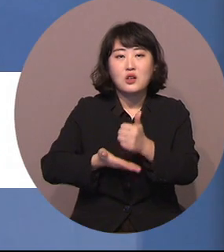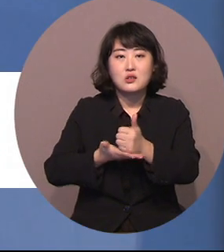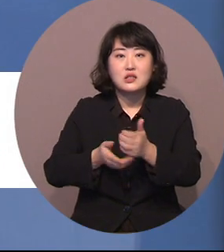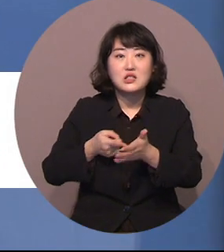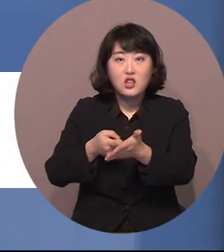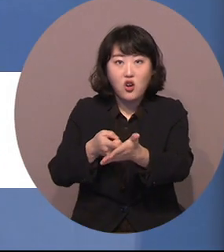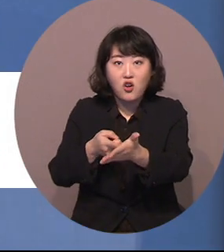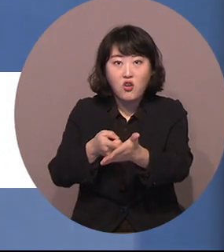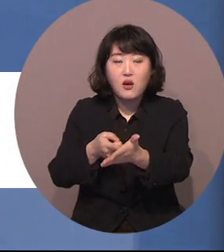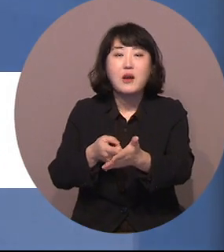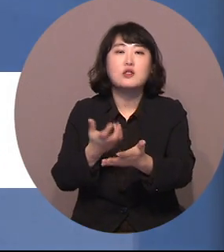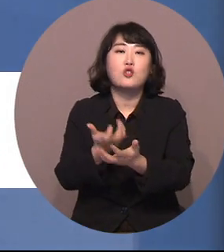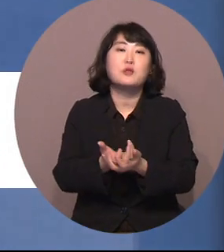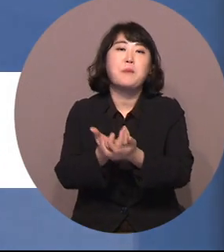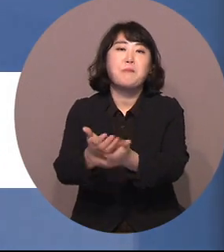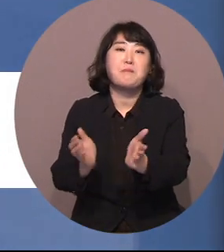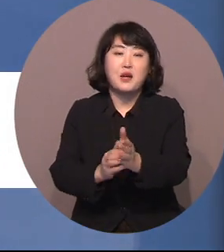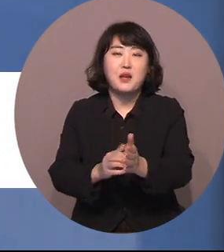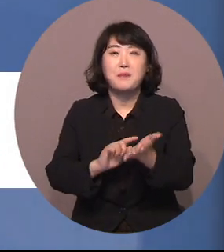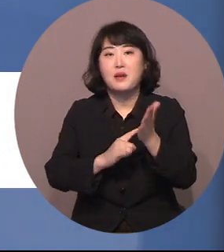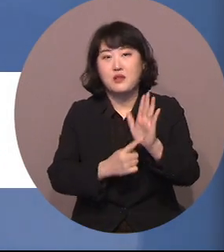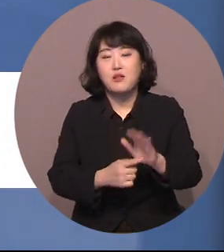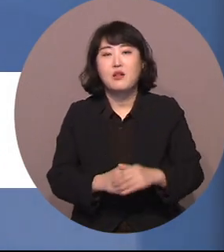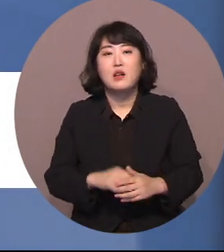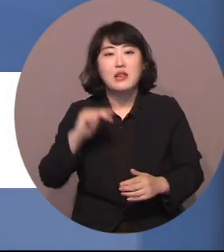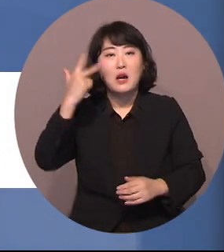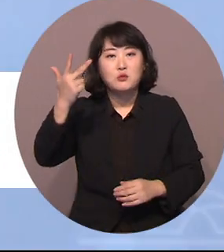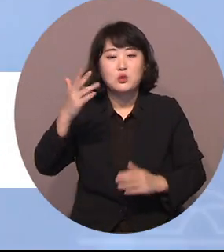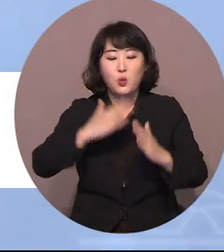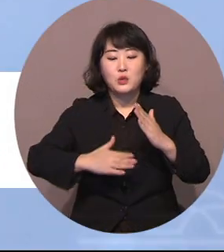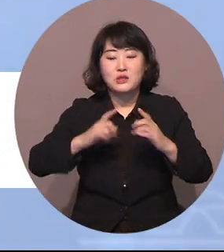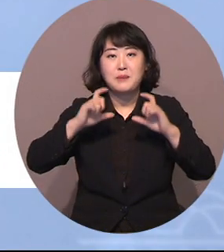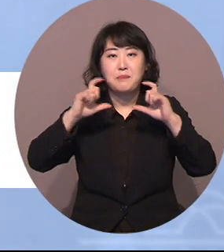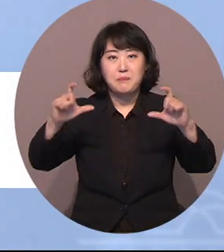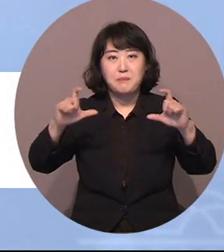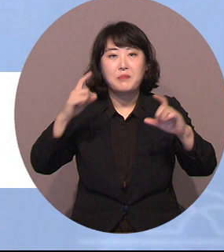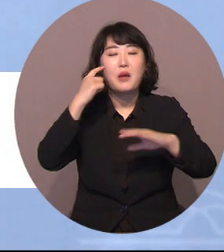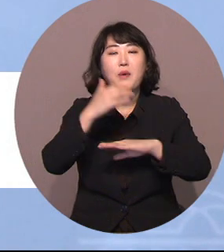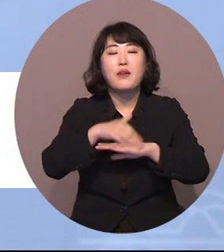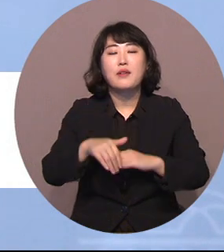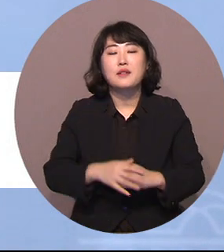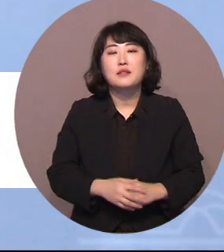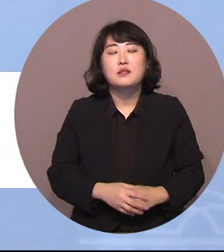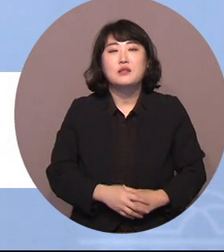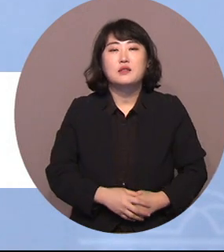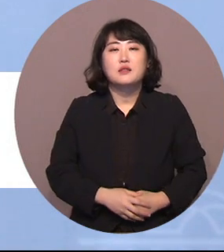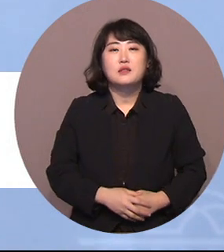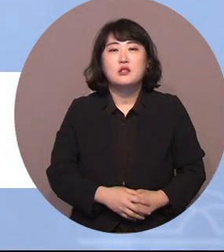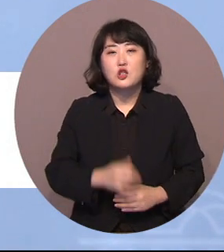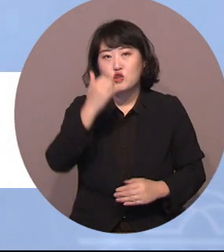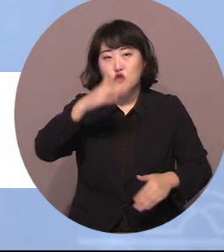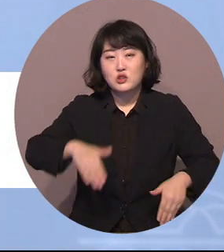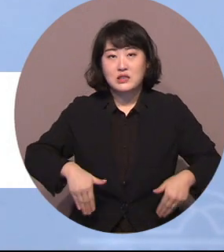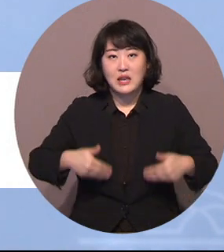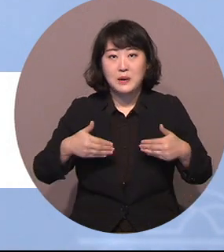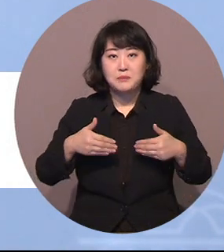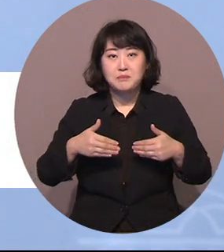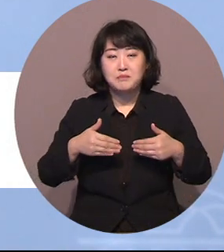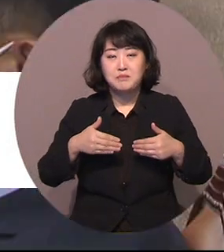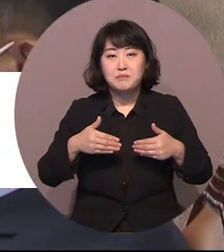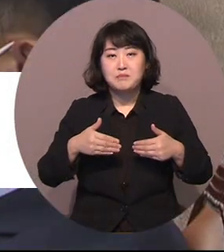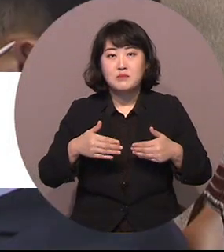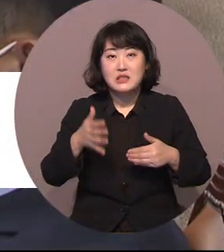제출했다 고 밝히고 다음 주에 출마를 공식 선언할 계획입니다 김희원 의 충남 지사 출마 소식에